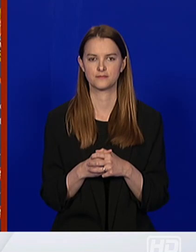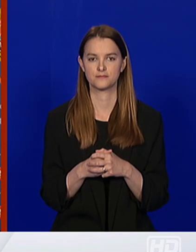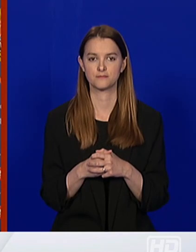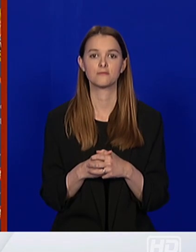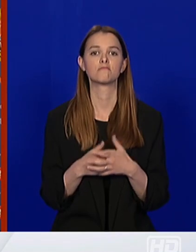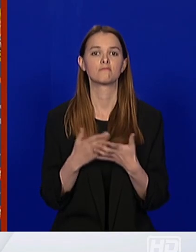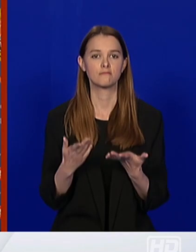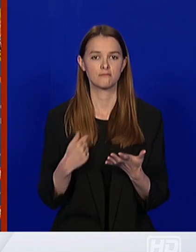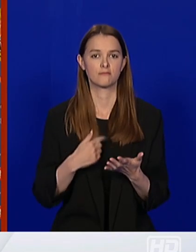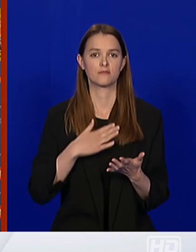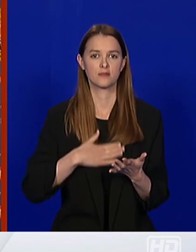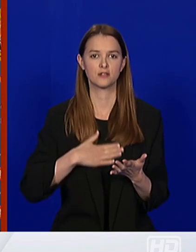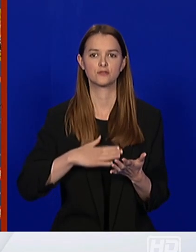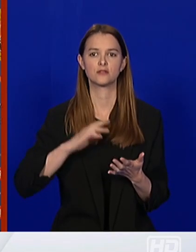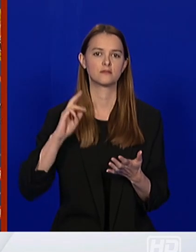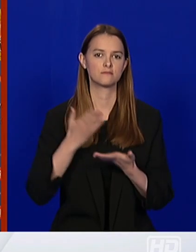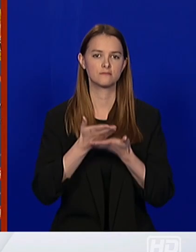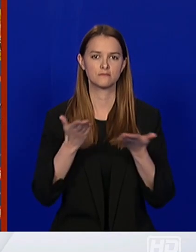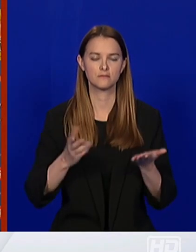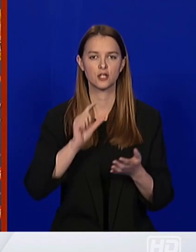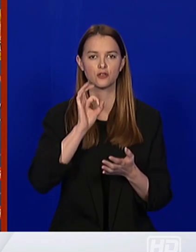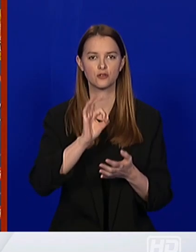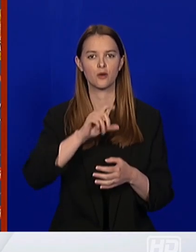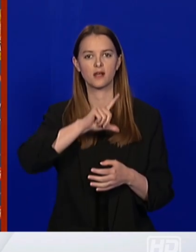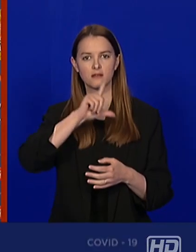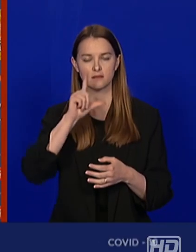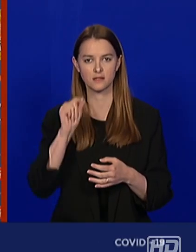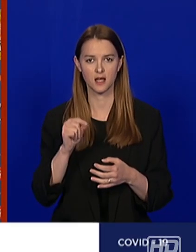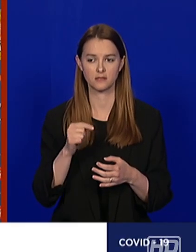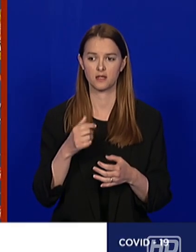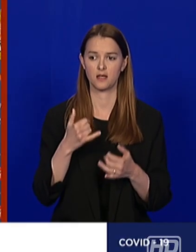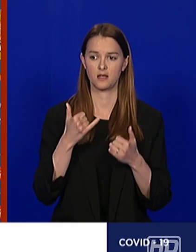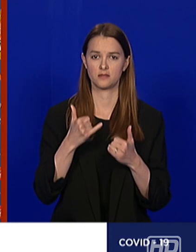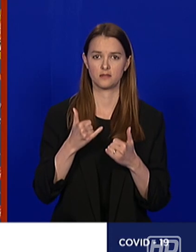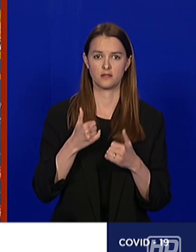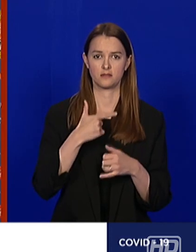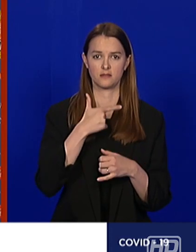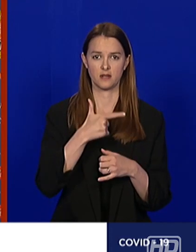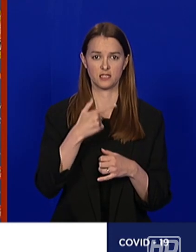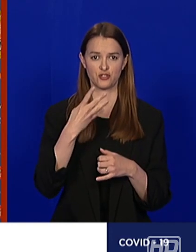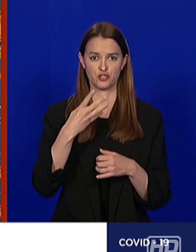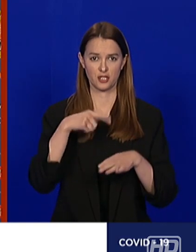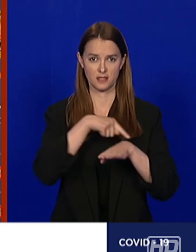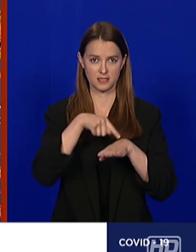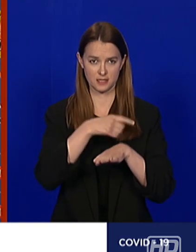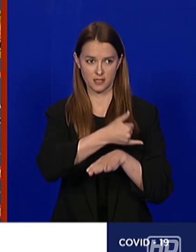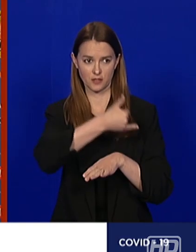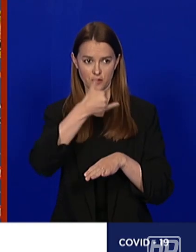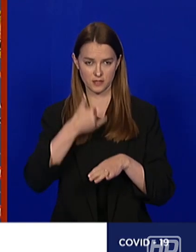Evo, želim vam dobar dan. U proteklih 24 sata imamo